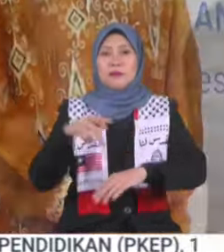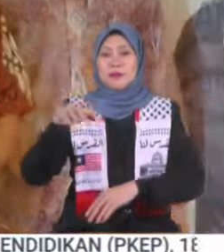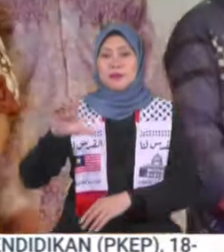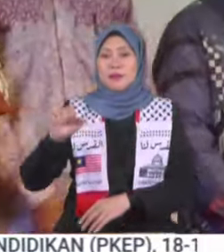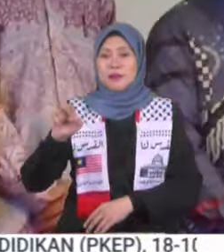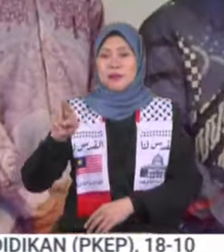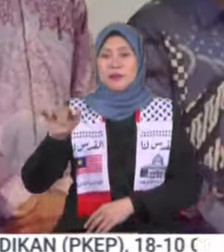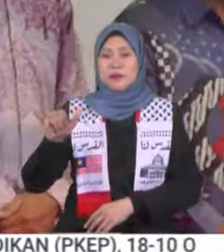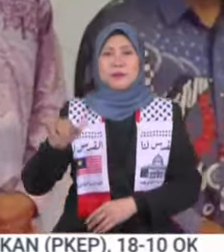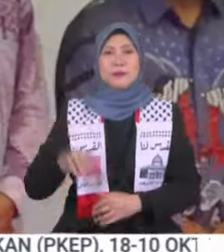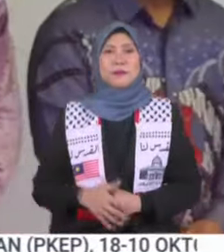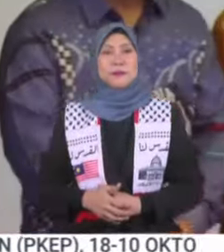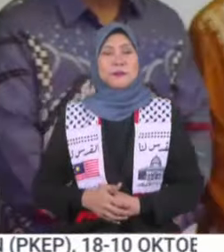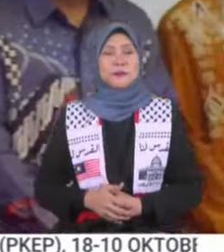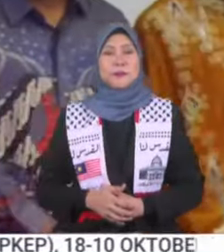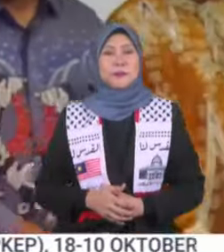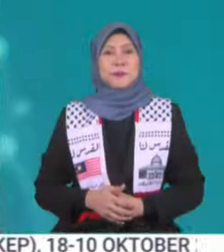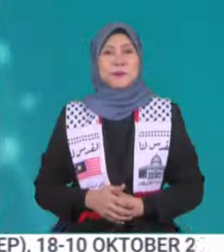Kerry.